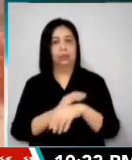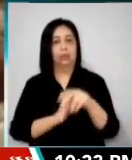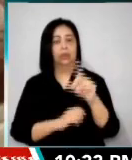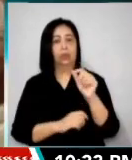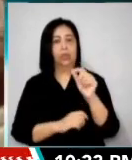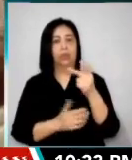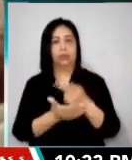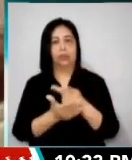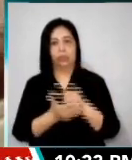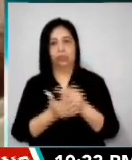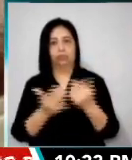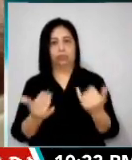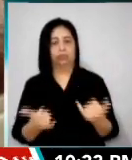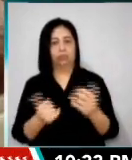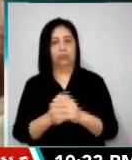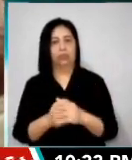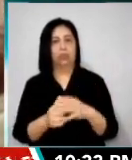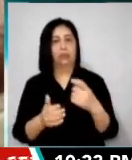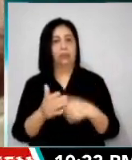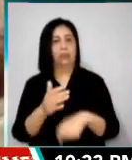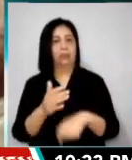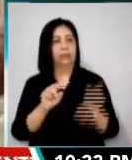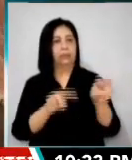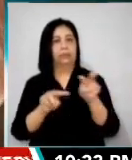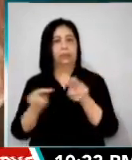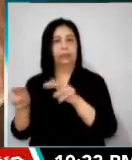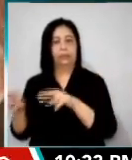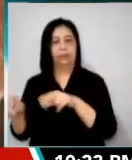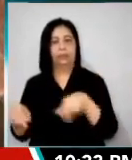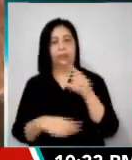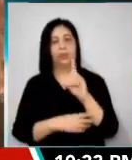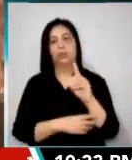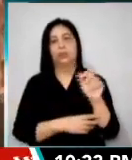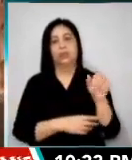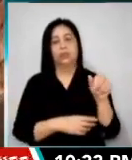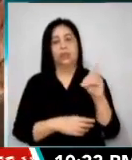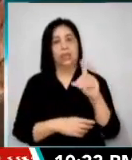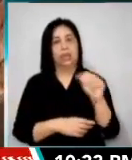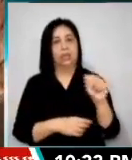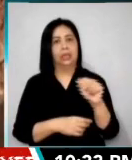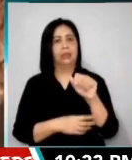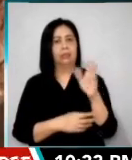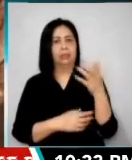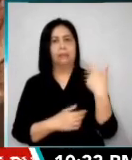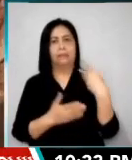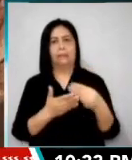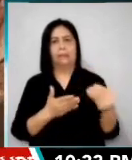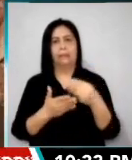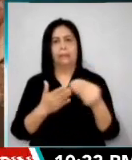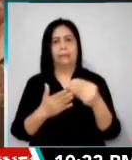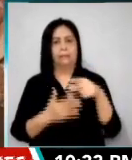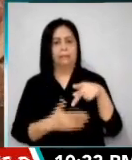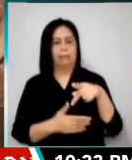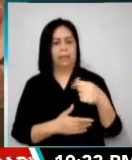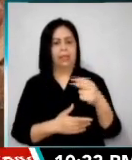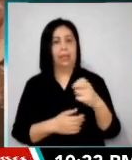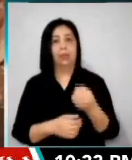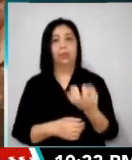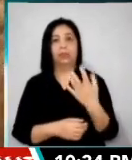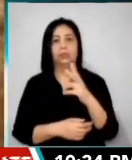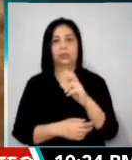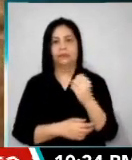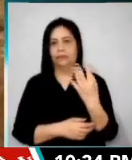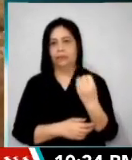kilo. Sa price monitoring ng DA sa Marikina Zone Market, may mabibili na ng kasim at pige sa halagang 315 pesos kada